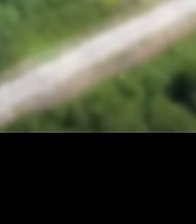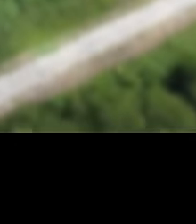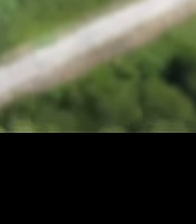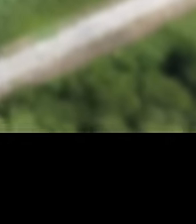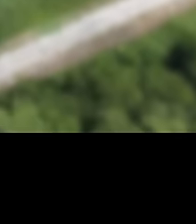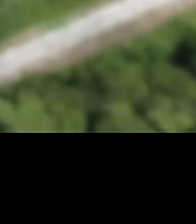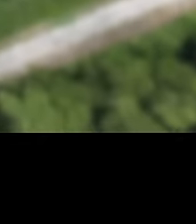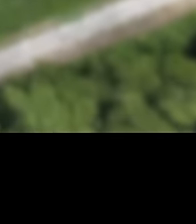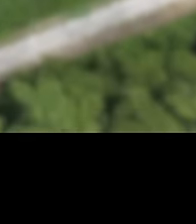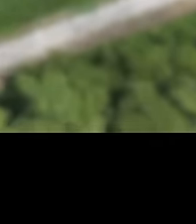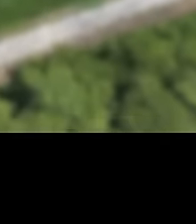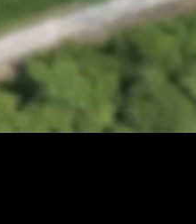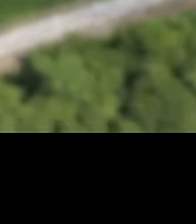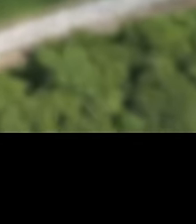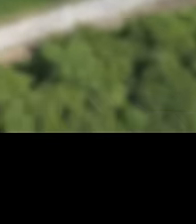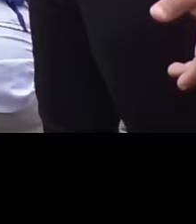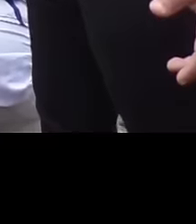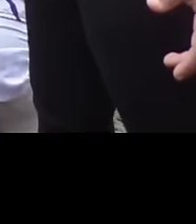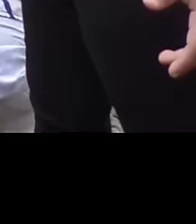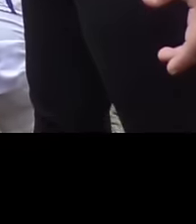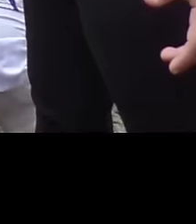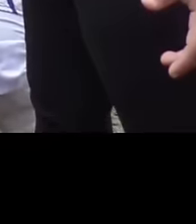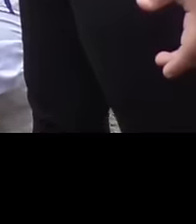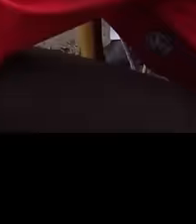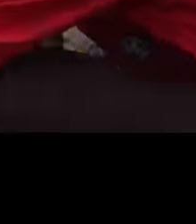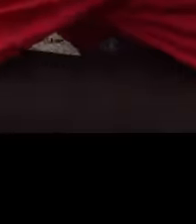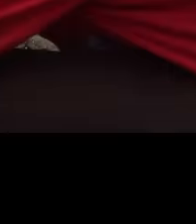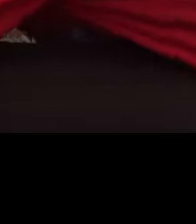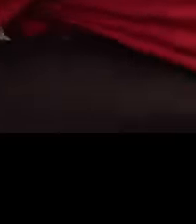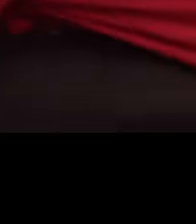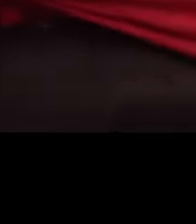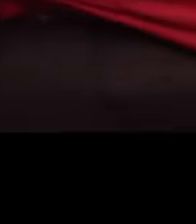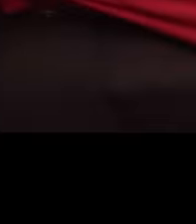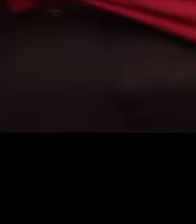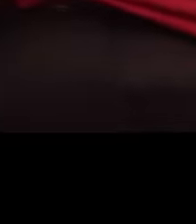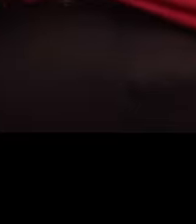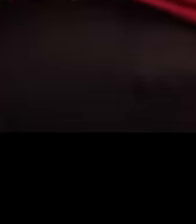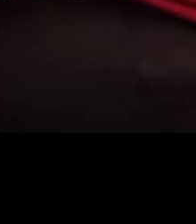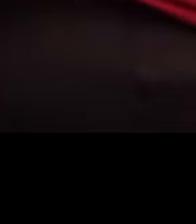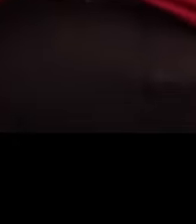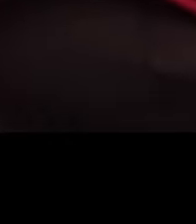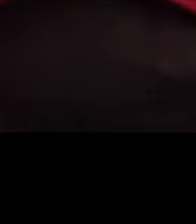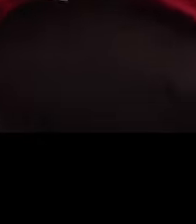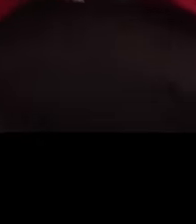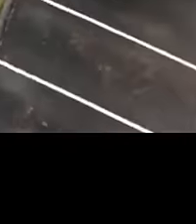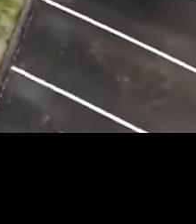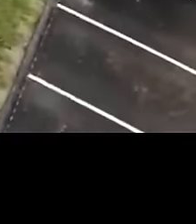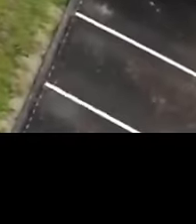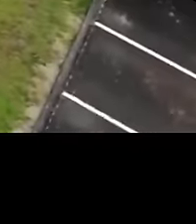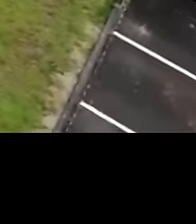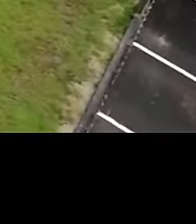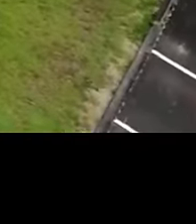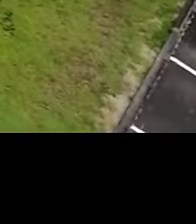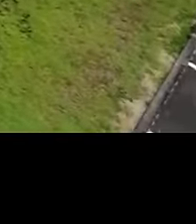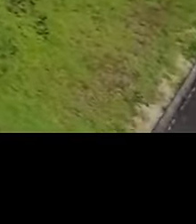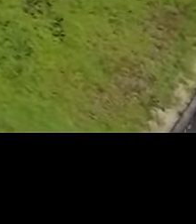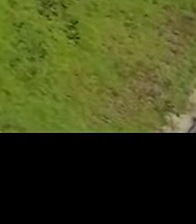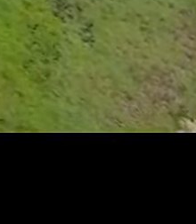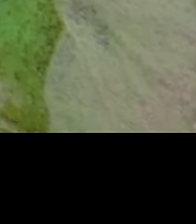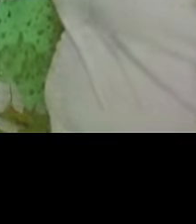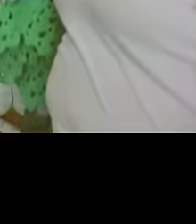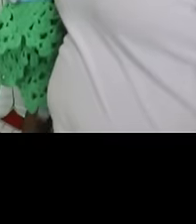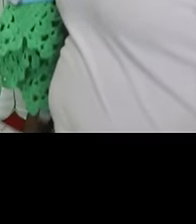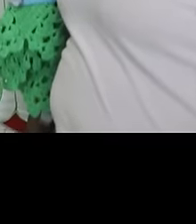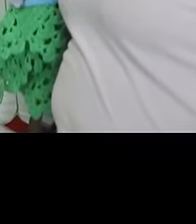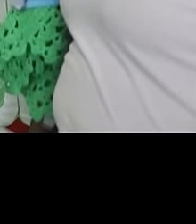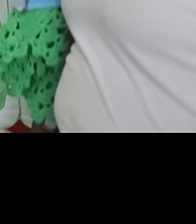Surinames historische grondconversie en milieuinspanningen tonen aan dat het duurzame ontwikkeling centraal